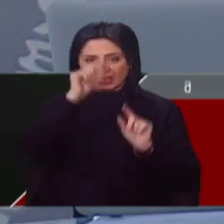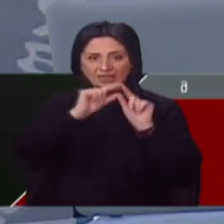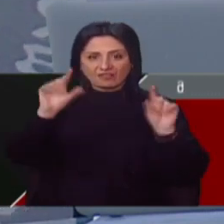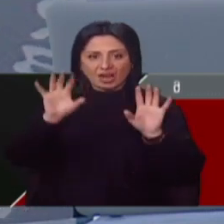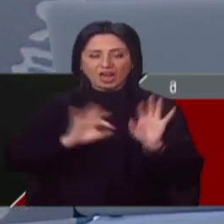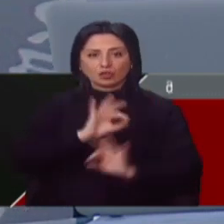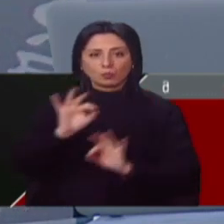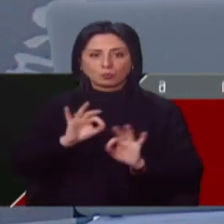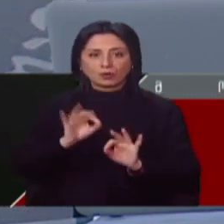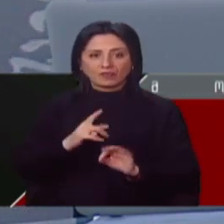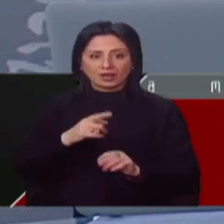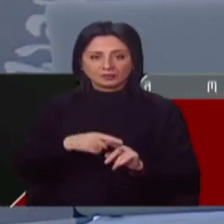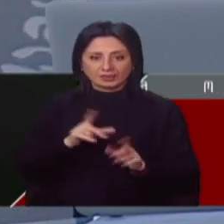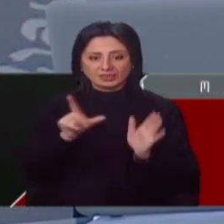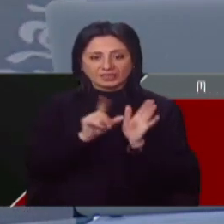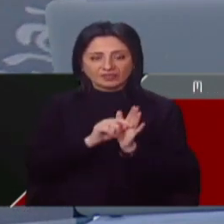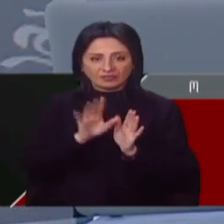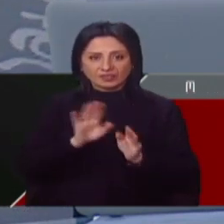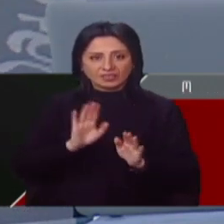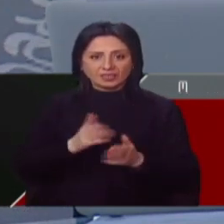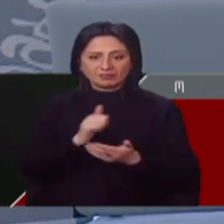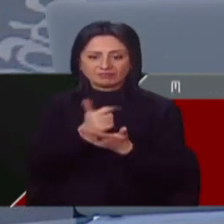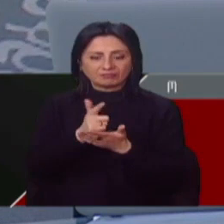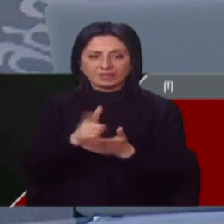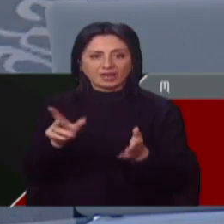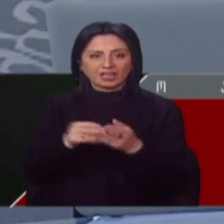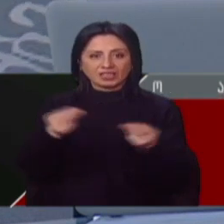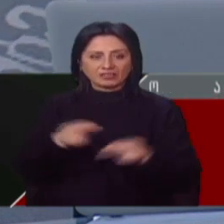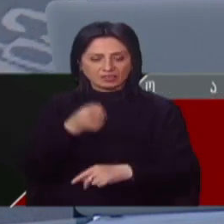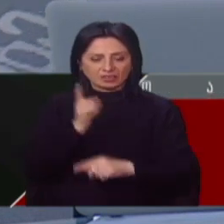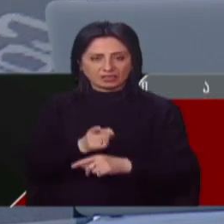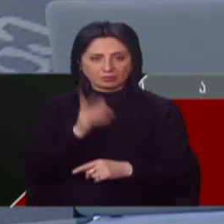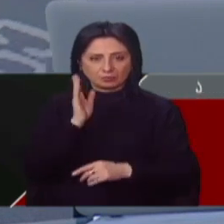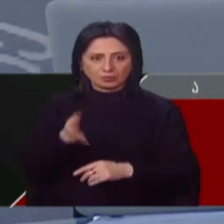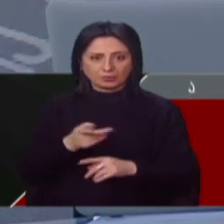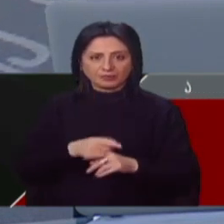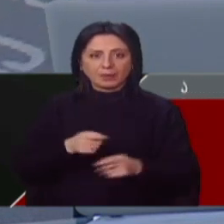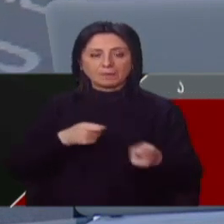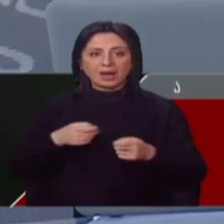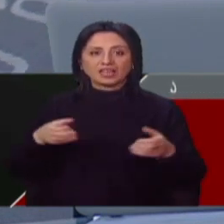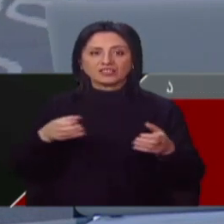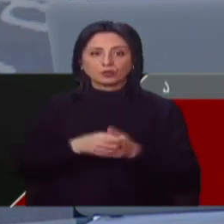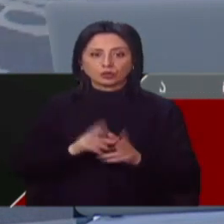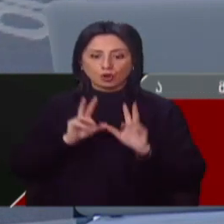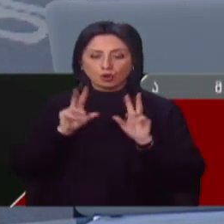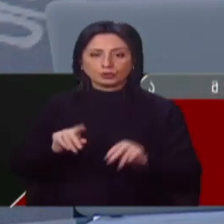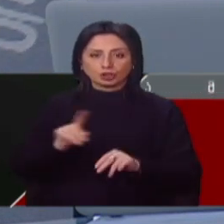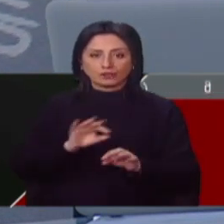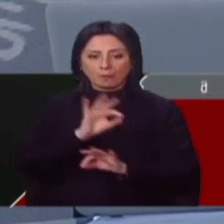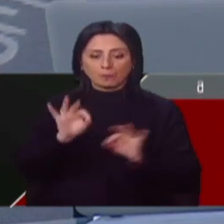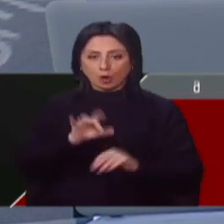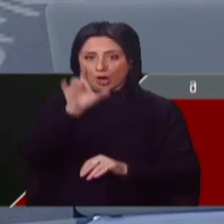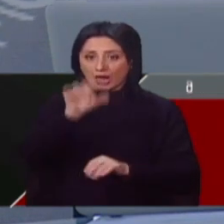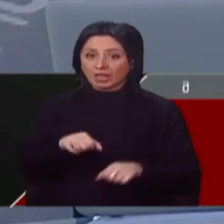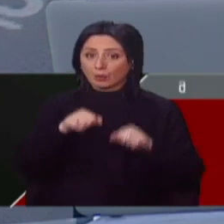că nu proiectele maliciarske sunt scule să dară heterosexual pirepș concretul a cartelul absurdăseps. Martuieli gundi pirobastep strom proiectii